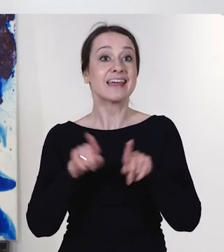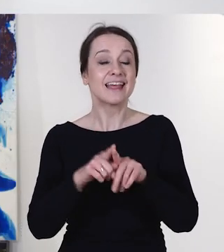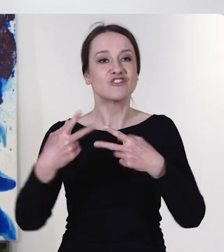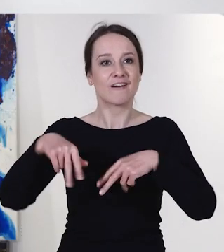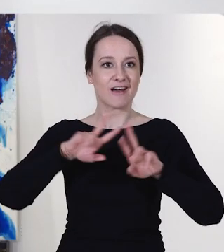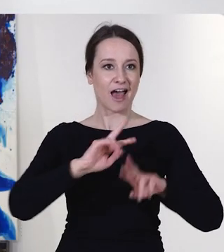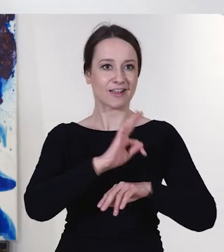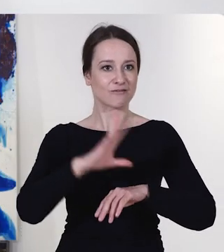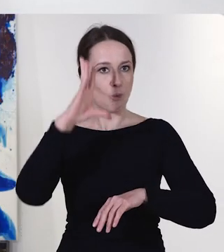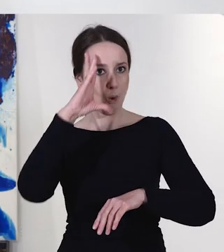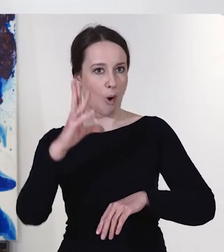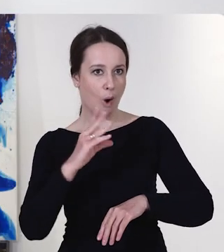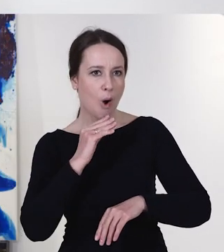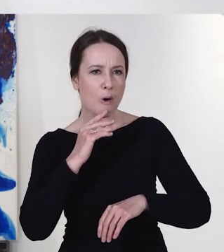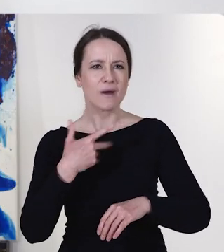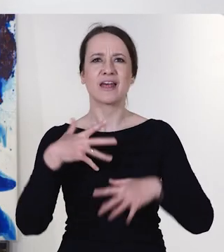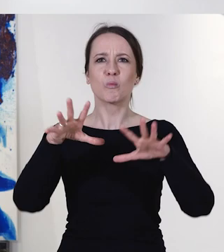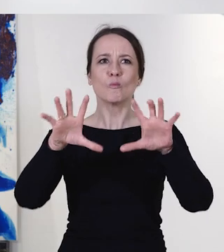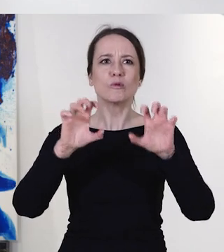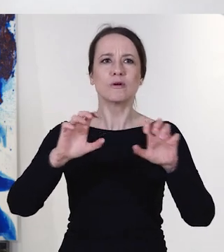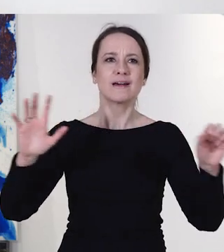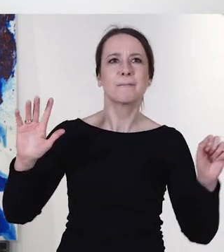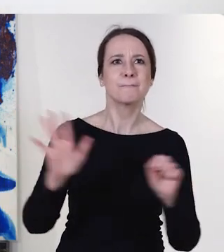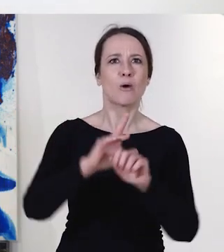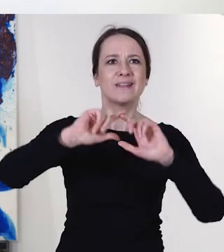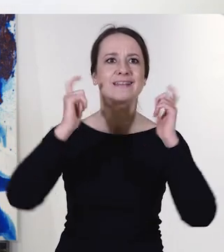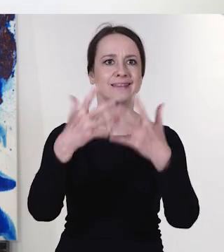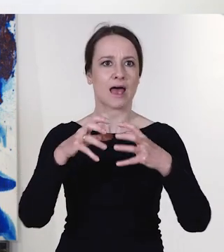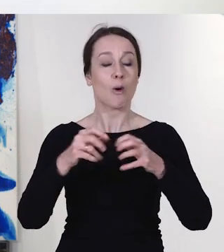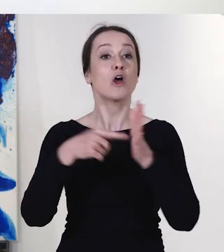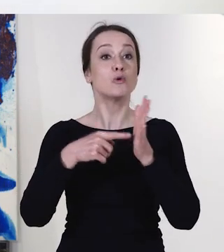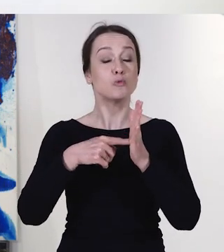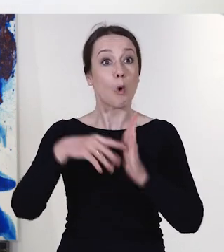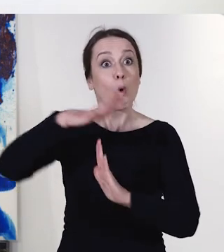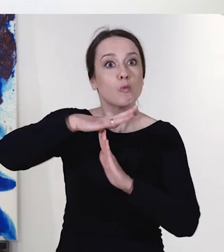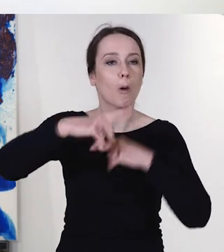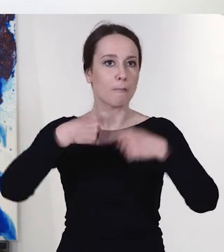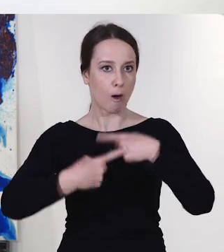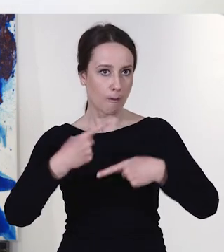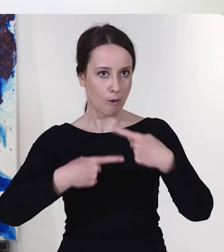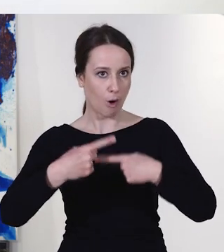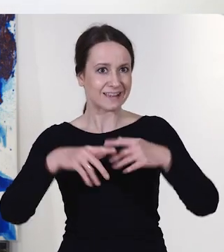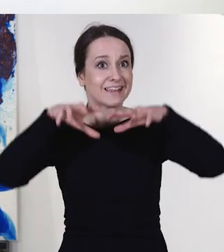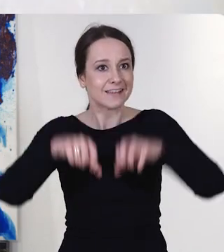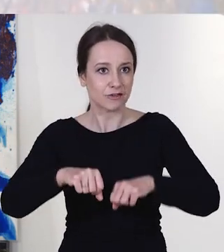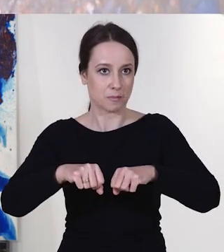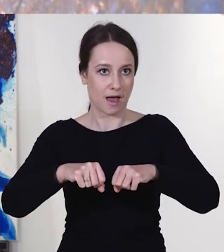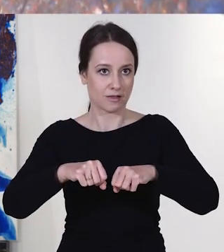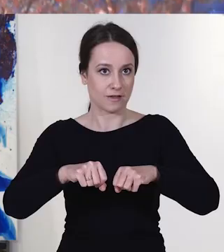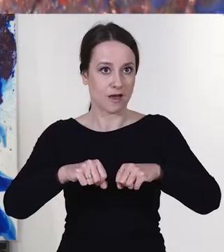stanowiąc tutaj całość czyli to jest takie zatrzymanie pewnego procesu który jest można powiedzieć